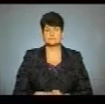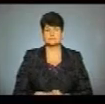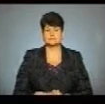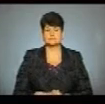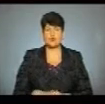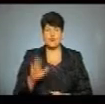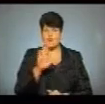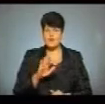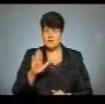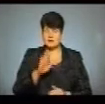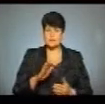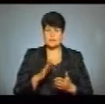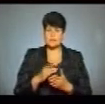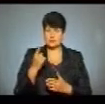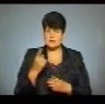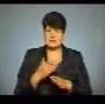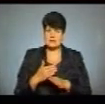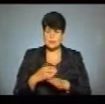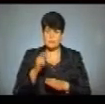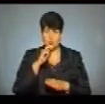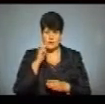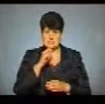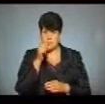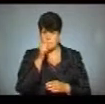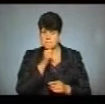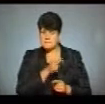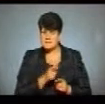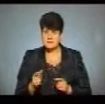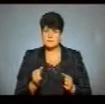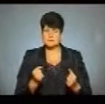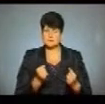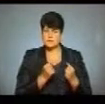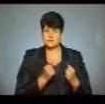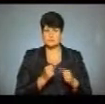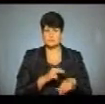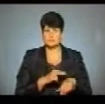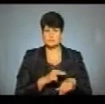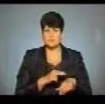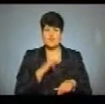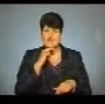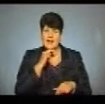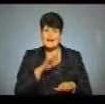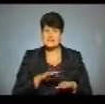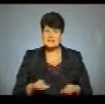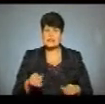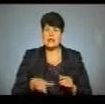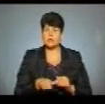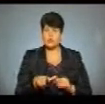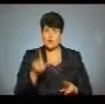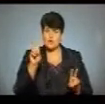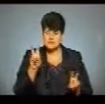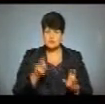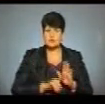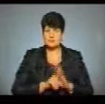У вересні відбувається один з етапів всеукраїнського місячника безпеки патрульної поліції «Увага, діти на дорозі», який розпочався